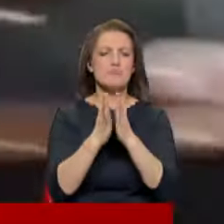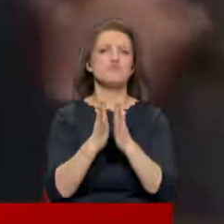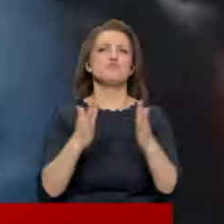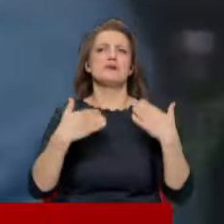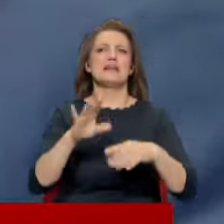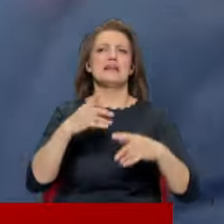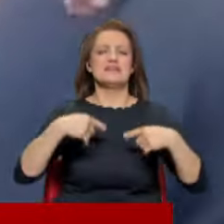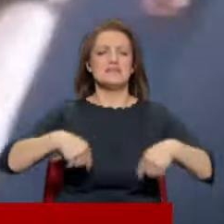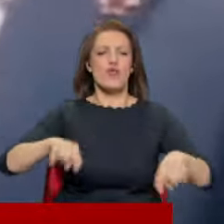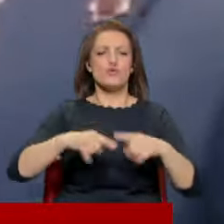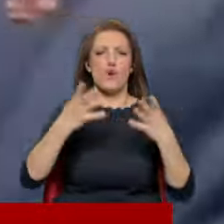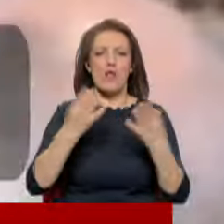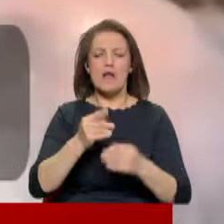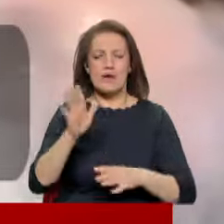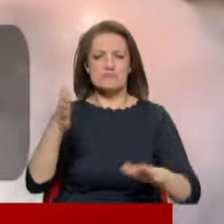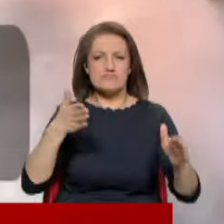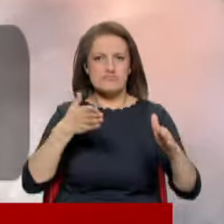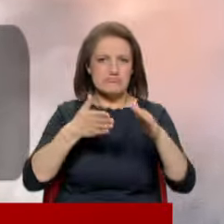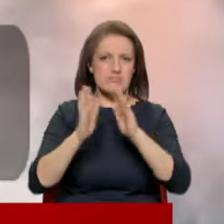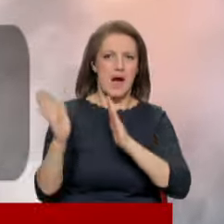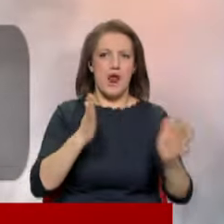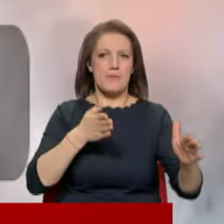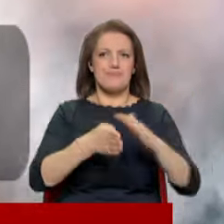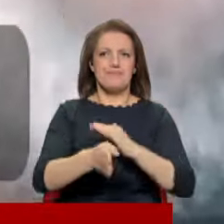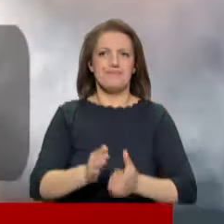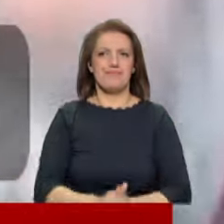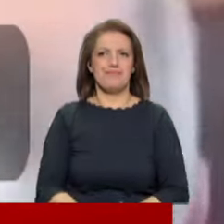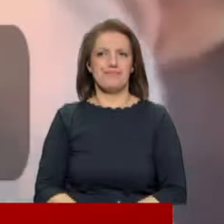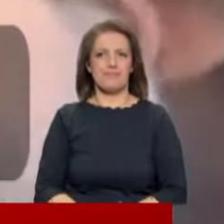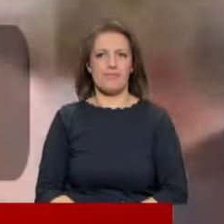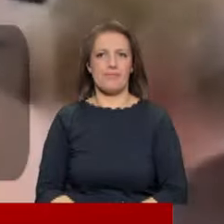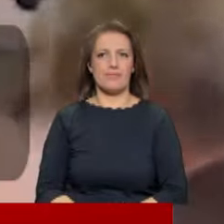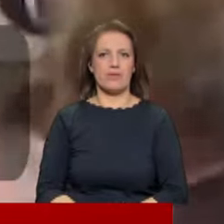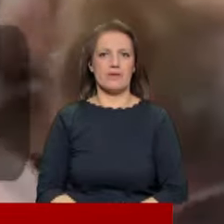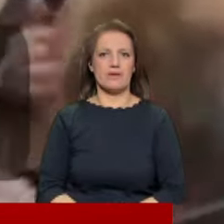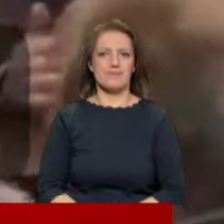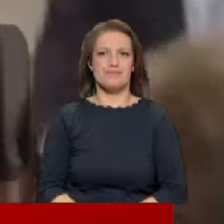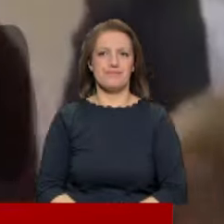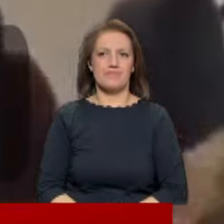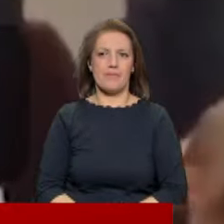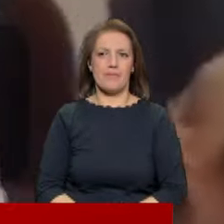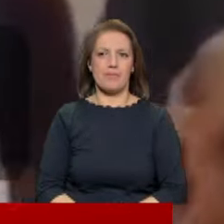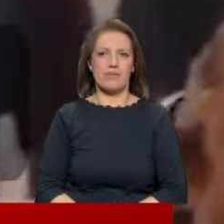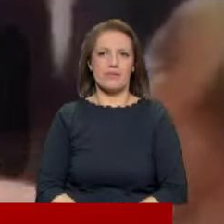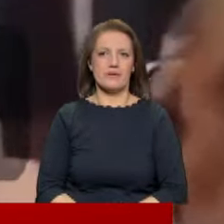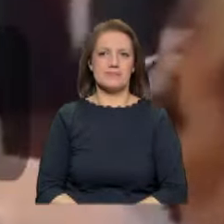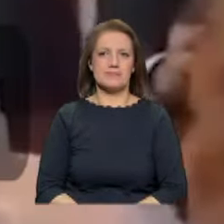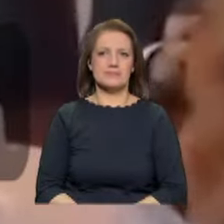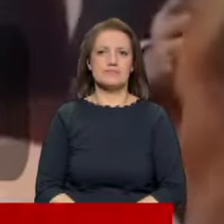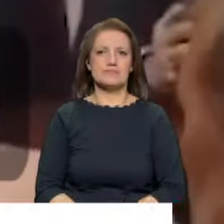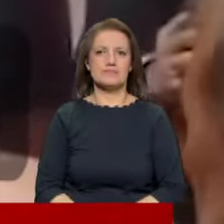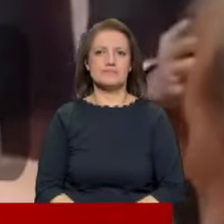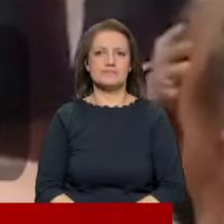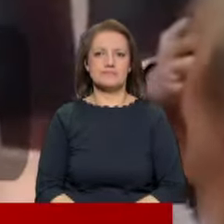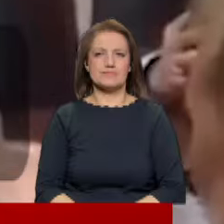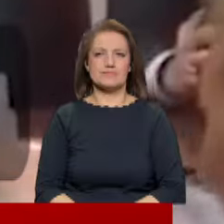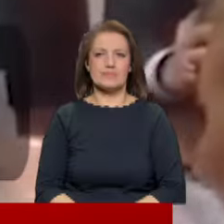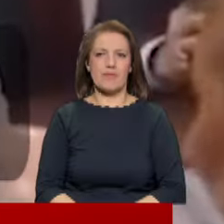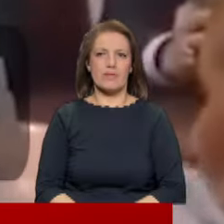büyümeden salonda bulunanlar araya girdi. Ya senin 20 dakika dinlenmiş ki buradan programa gideceğiz. Sayın Altınok, ben bunların söyleyeceklerini söylüyorum zaten. Sen otur arkadaş,